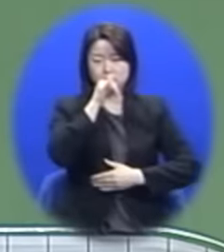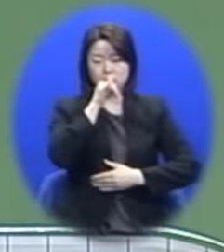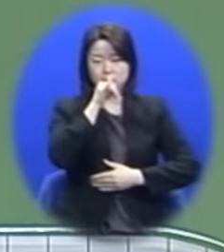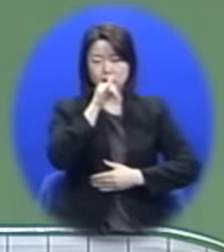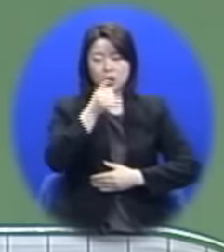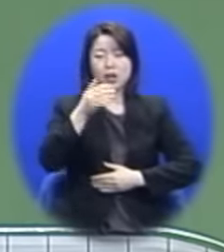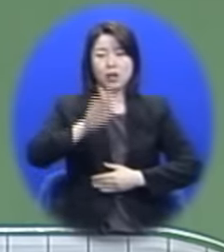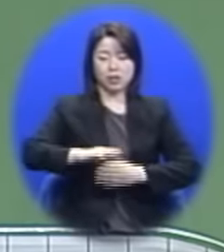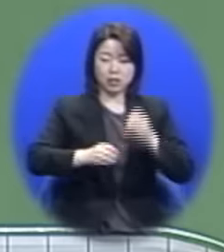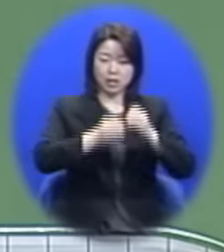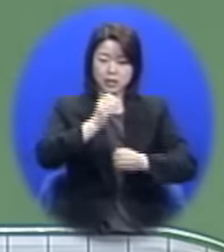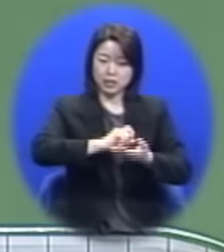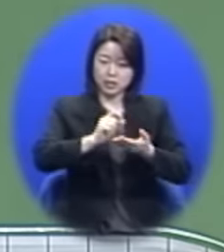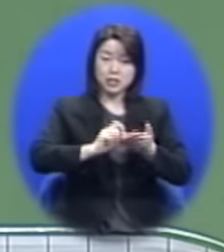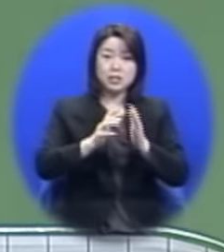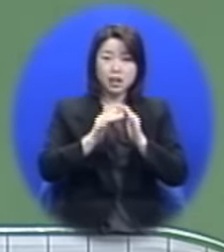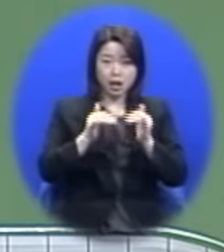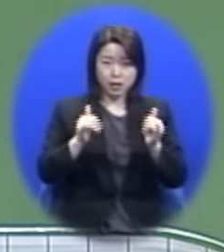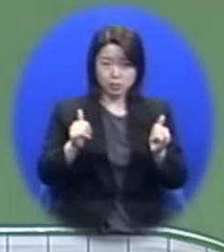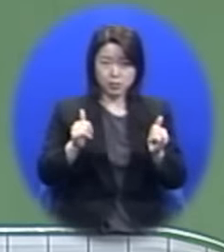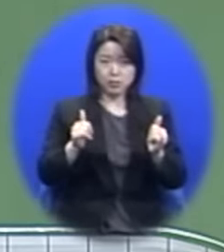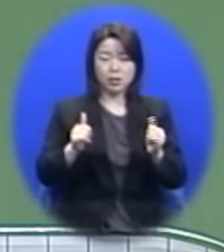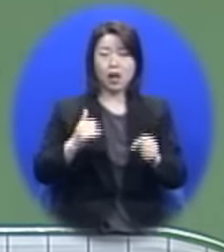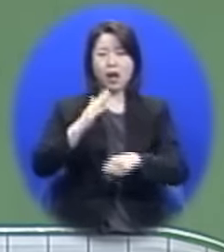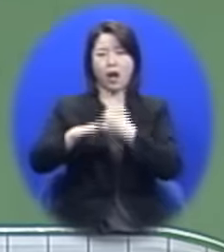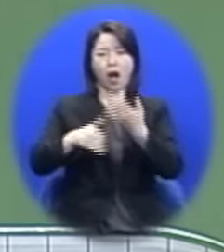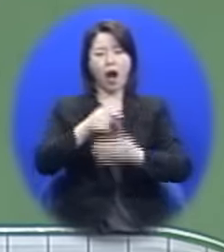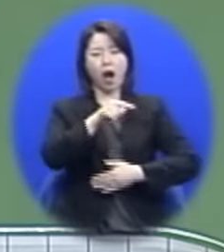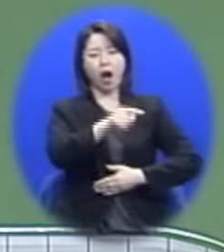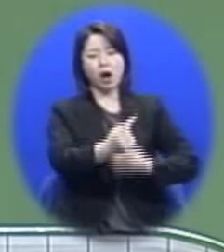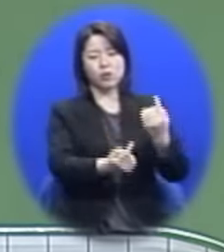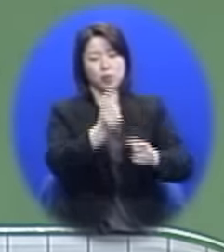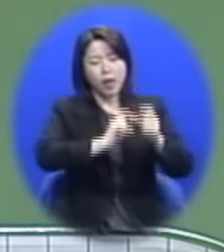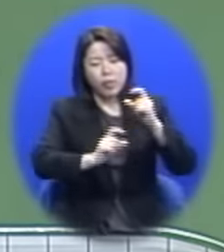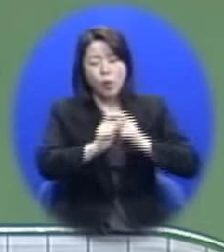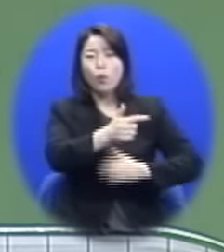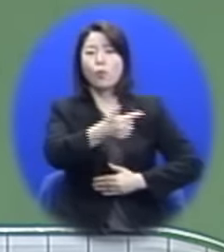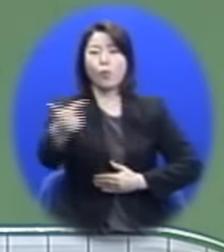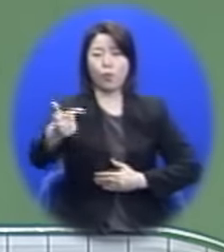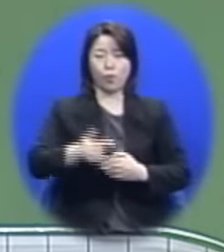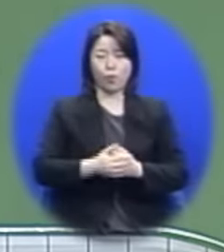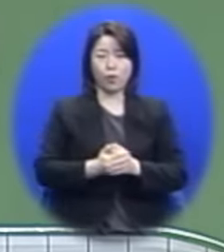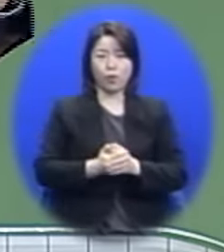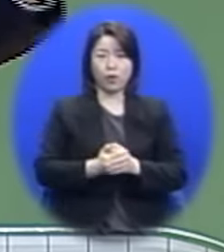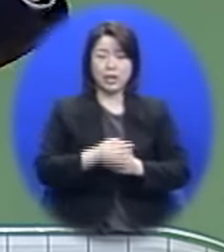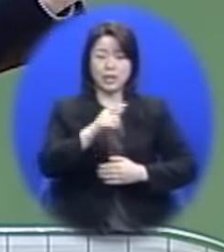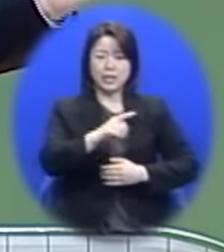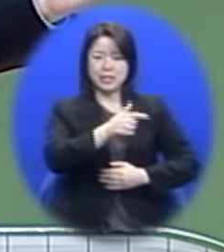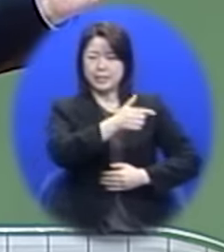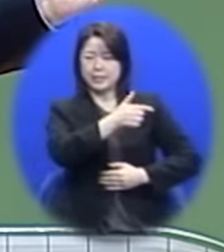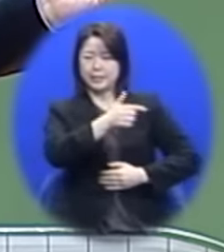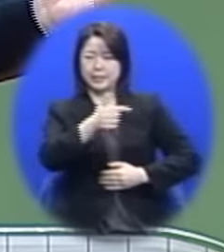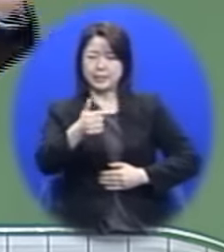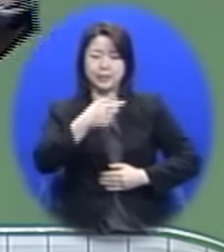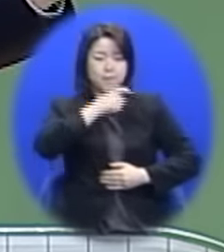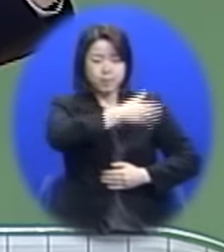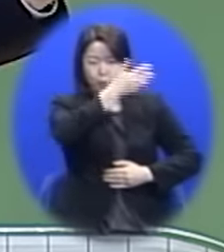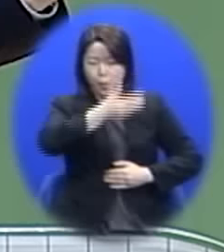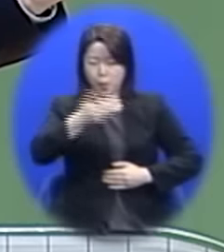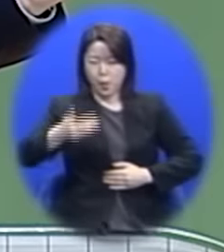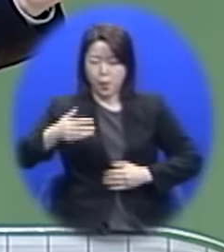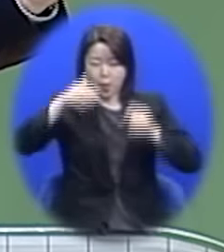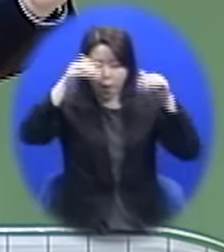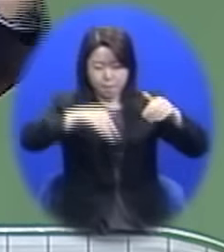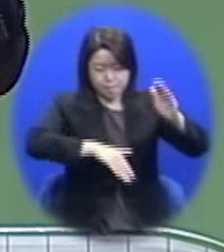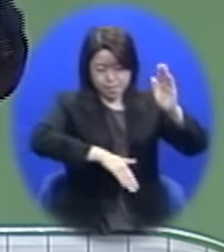그러나 시편 기자는 하나님은 그보다 더 크시다. 이 거대한 강물보다,